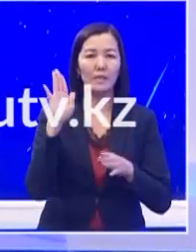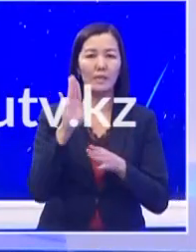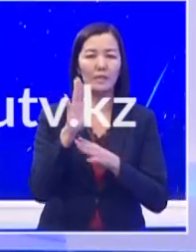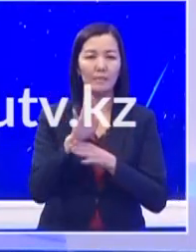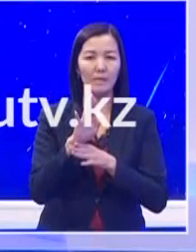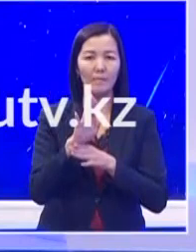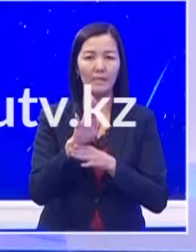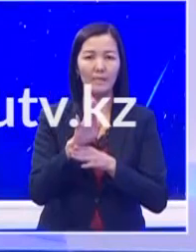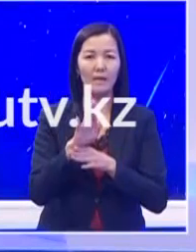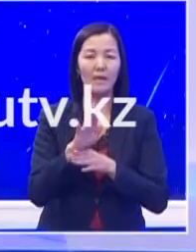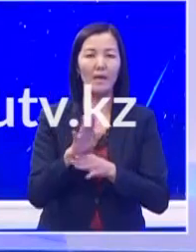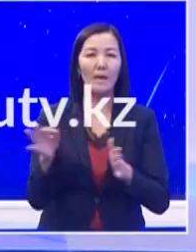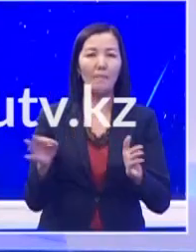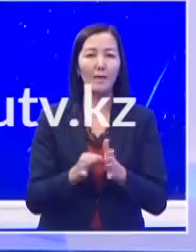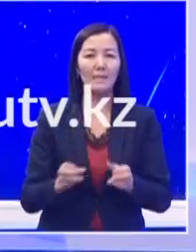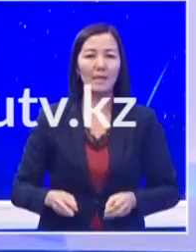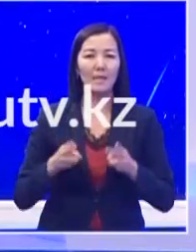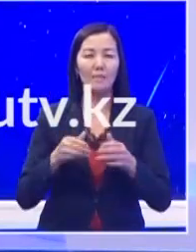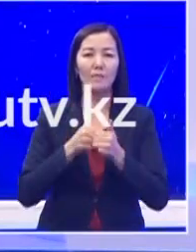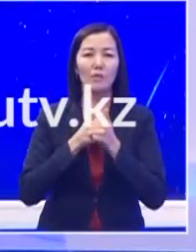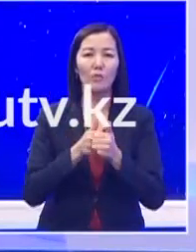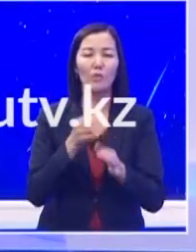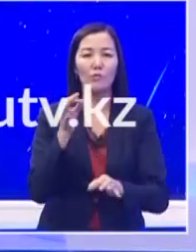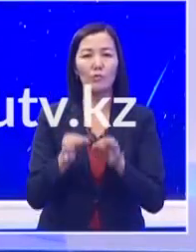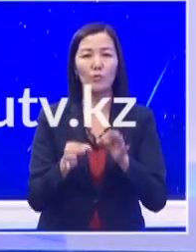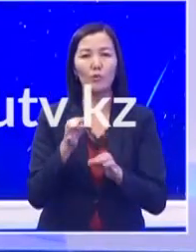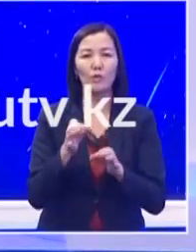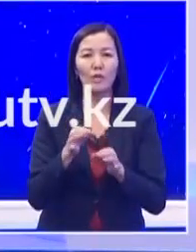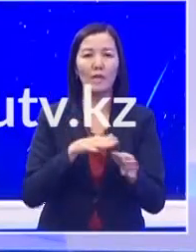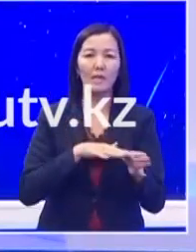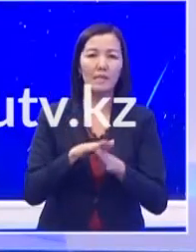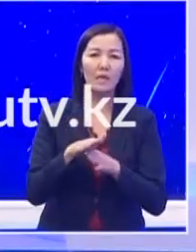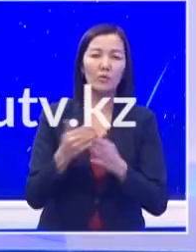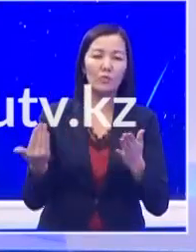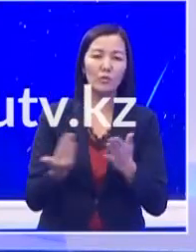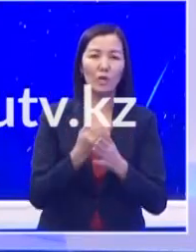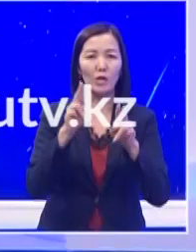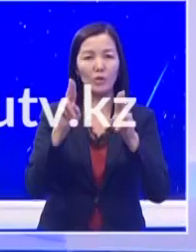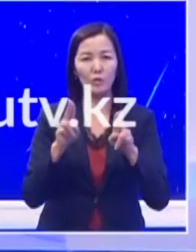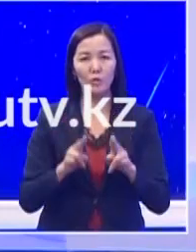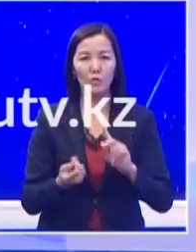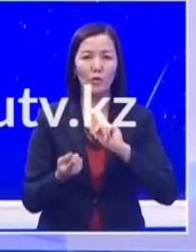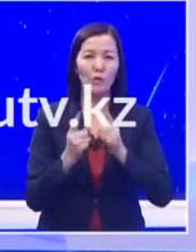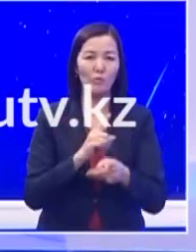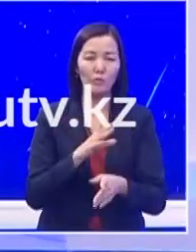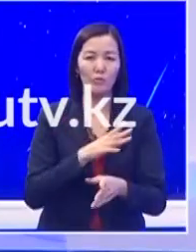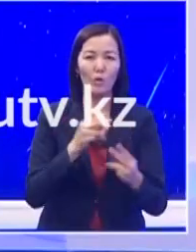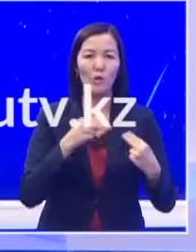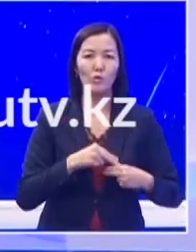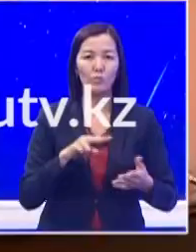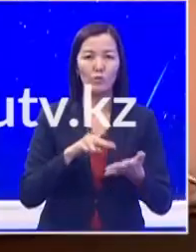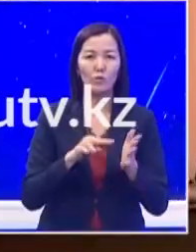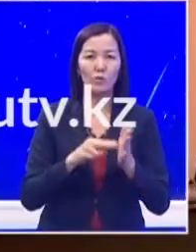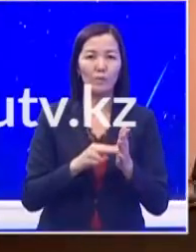бірі. Мақсат қылмыстық қудалау мен сот төрелігін іске асырудың жаңа жүйесіне көшу. Жұмыс жоспары мен бағыттары